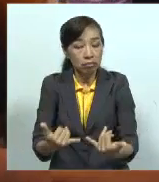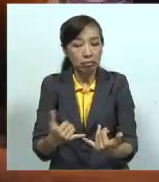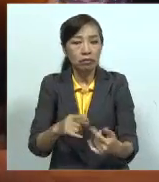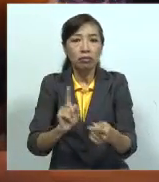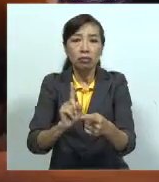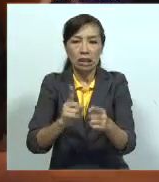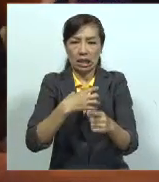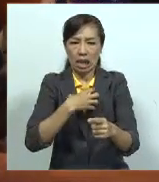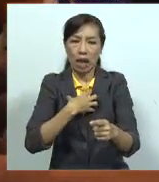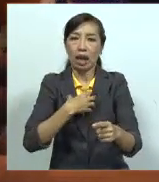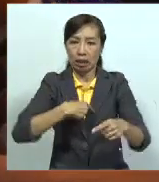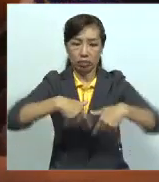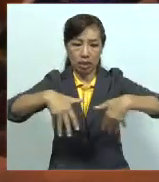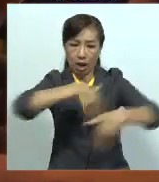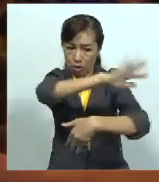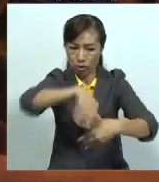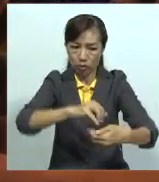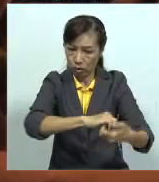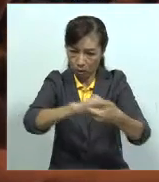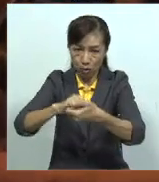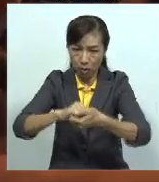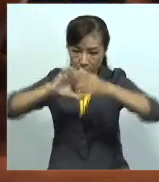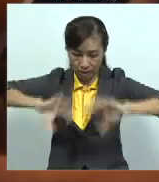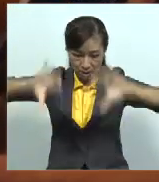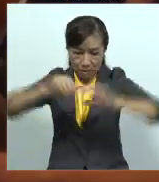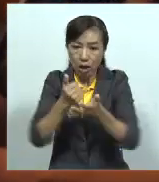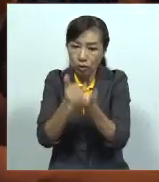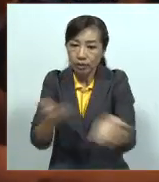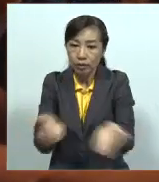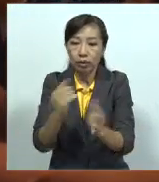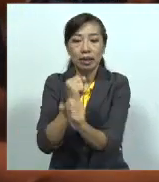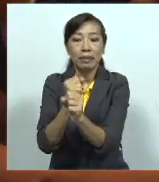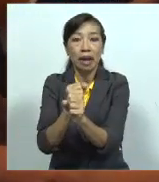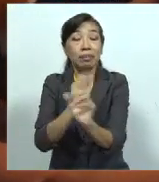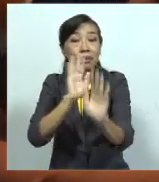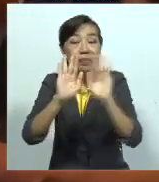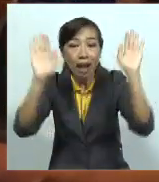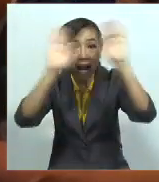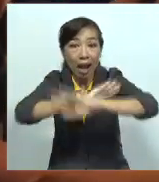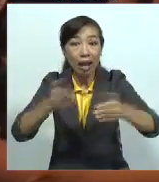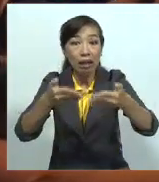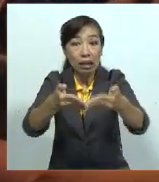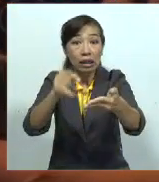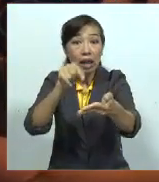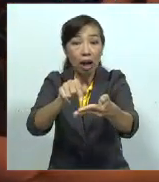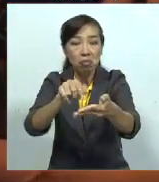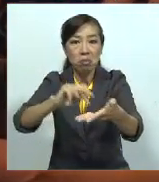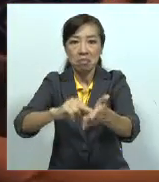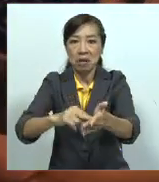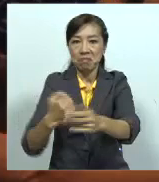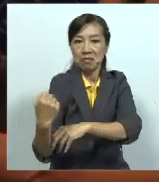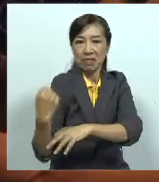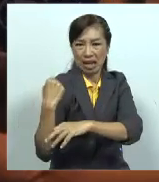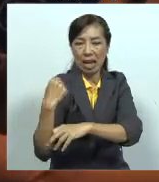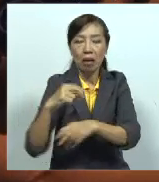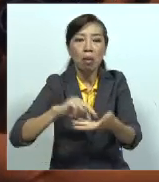แต่ต้องการให้คนทั้งประเทศช่วยกันทำงานร่วมกันกับรัฐบาลซึ่งเปรียบเหมือนเรือลำใหญ่ที่เป็นเรือเหล็กไม่ใช่เรือแปะอีกต่อ